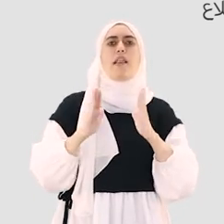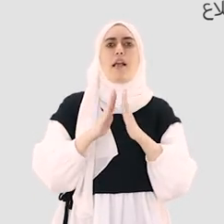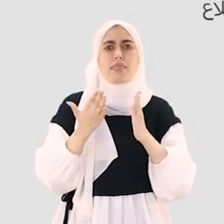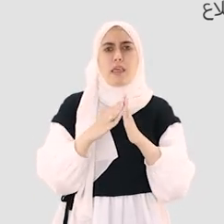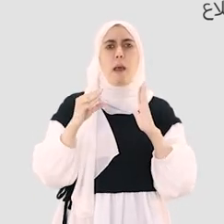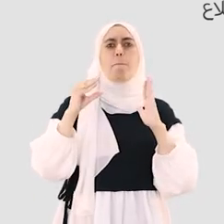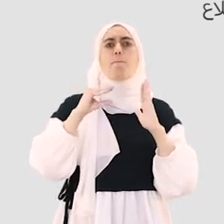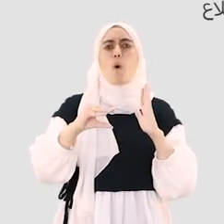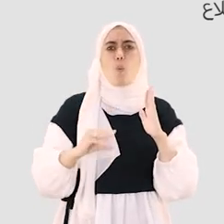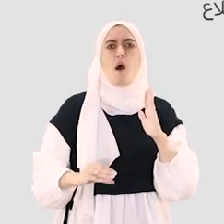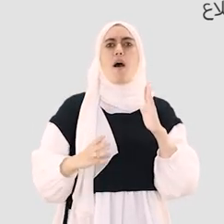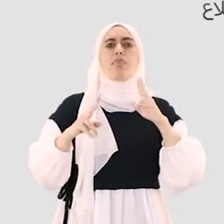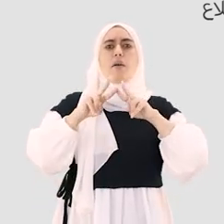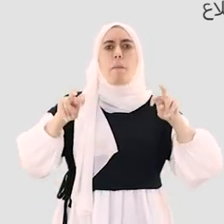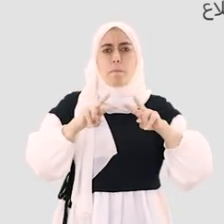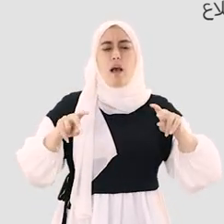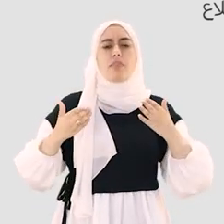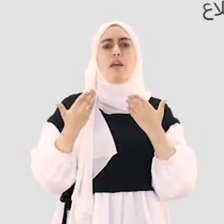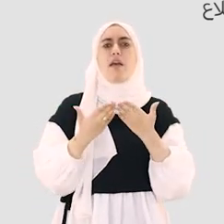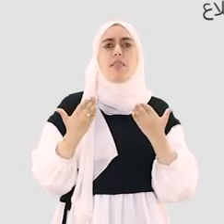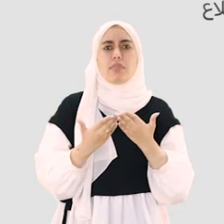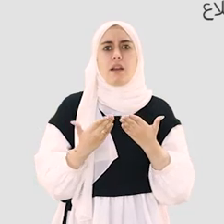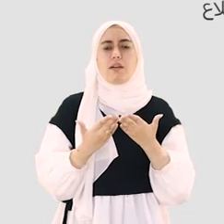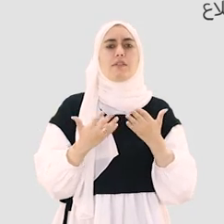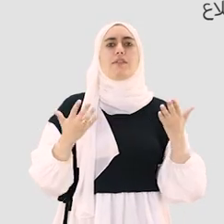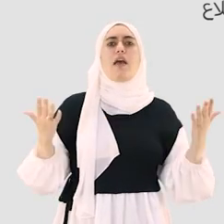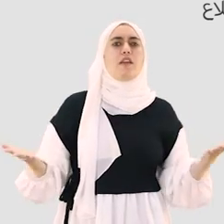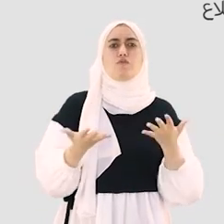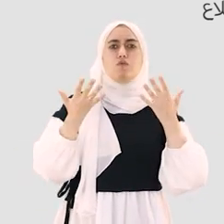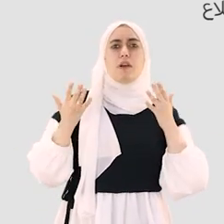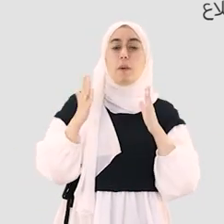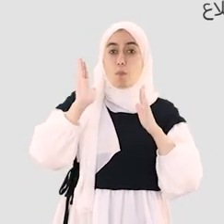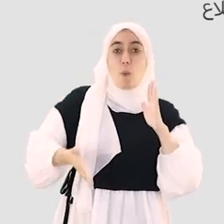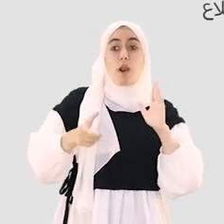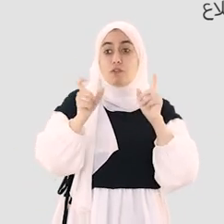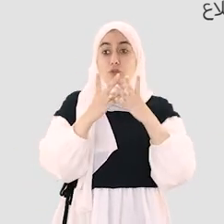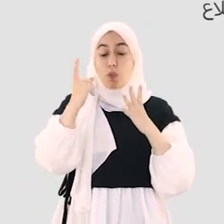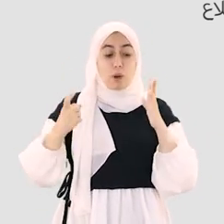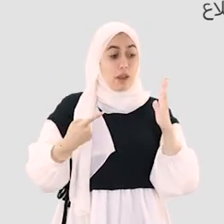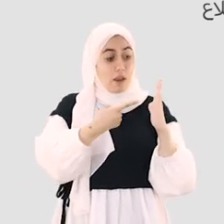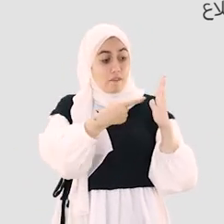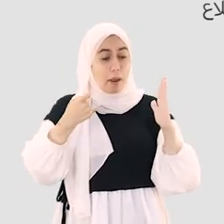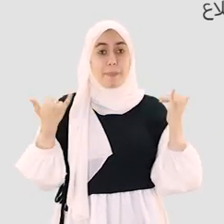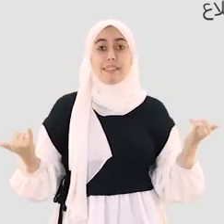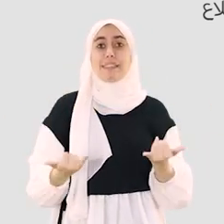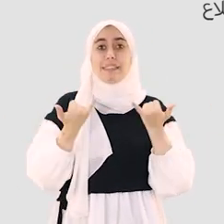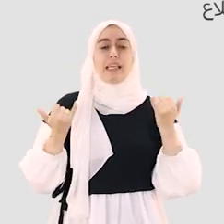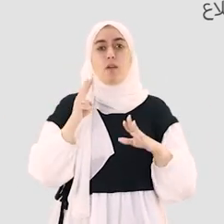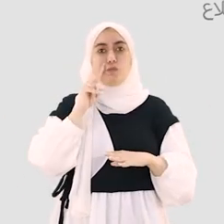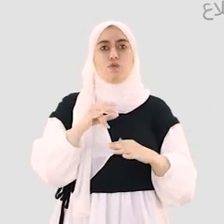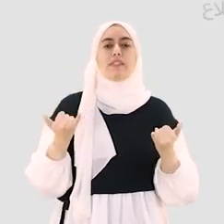المساقات التعليميه والكتب والبحوث والدراسات باشكال يمكنهم الاطلاع عليها وفهم